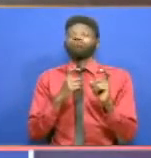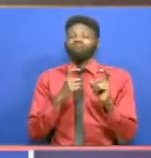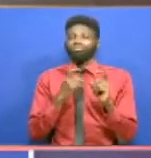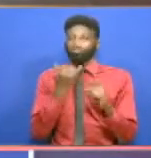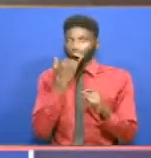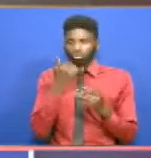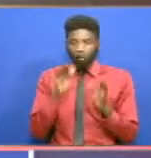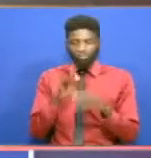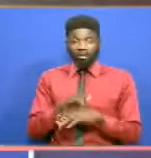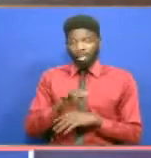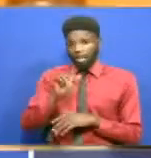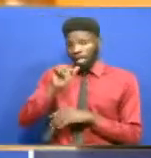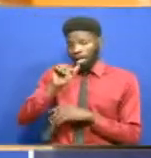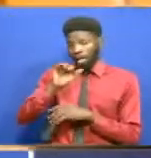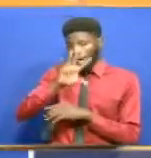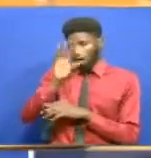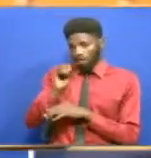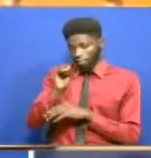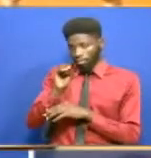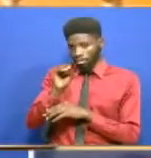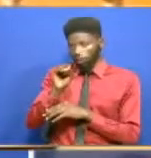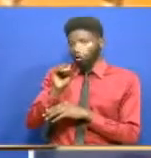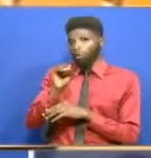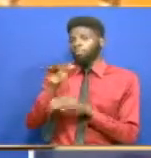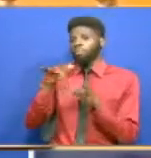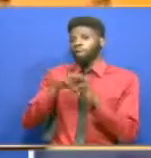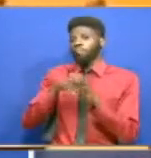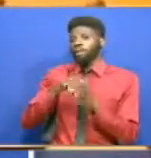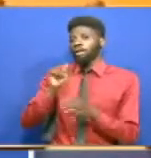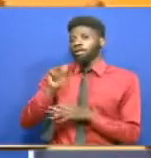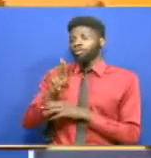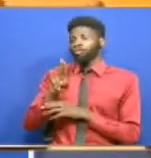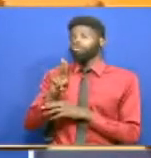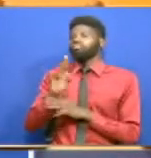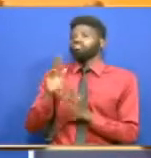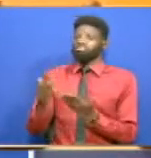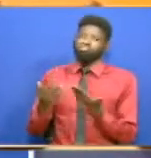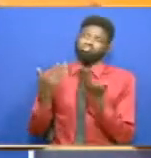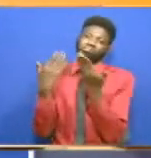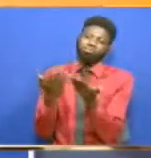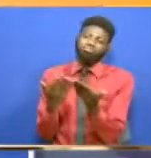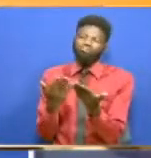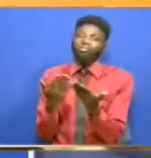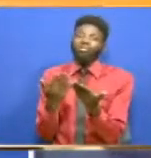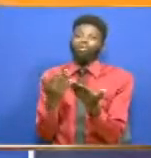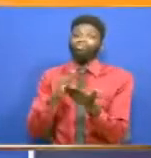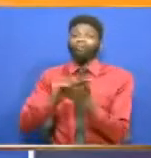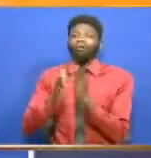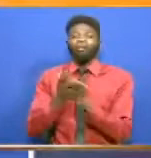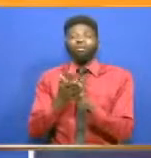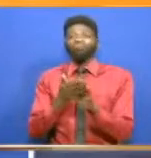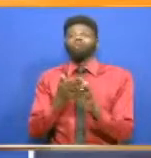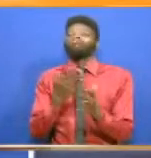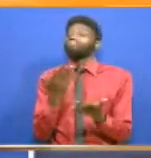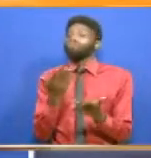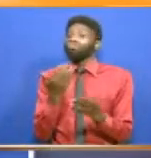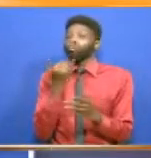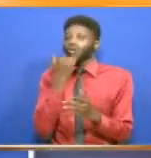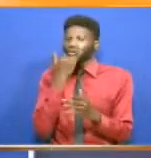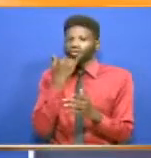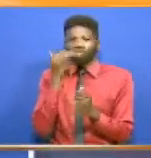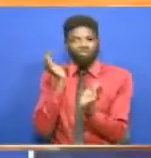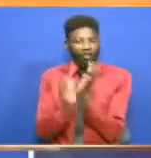Afrika kuzisalimisha bila kuchukuliwa hatua zozote za kisheria. Shughuli hiyo ilizinduliwa jijini Nairobi na Waziri wa Usalama